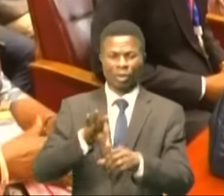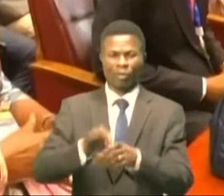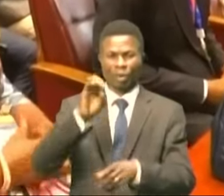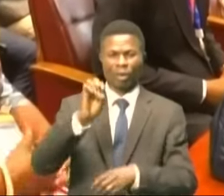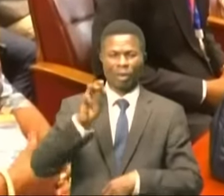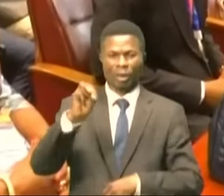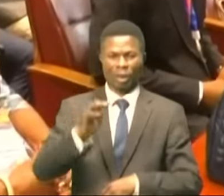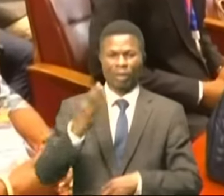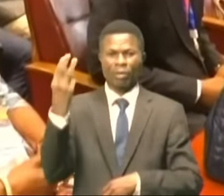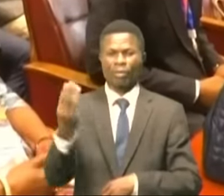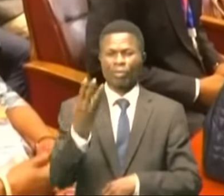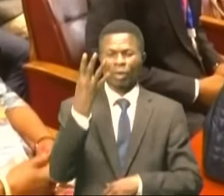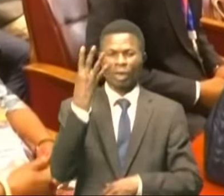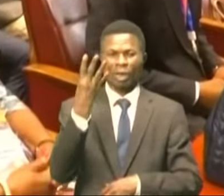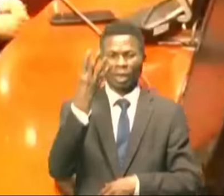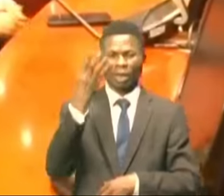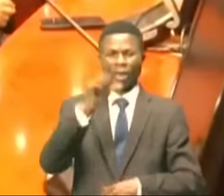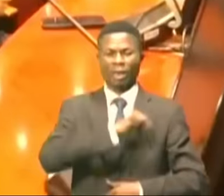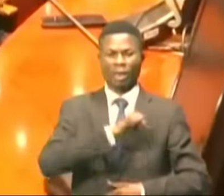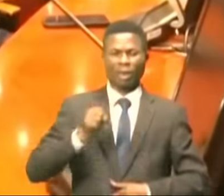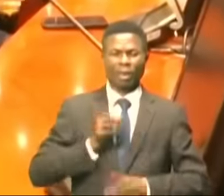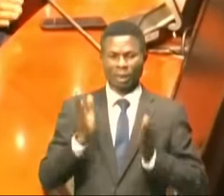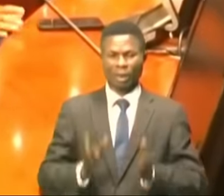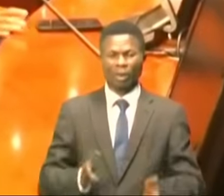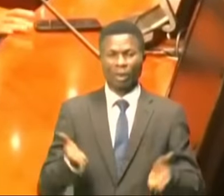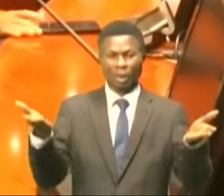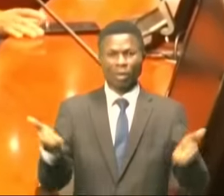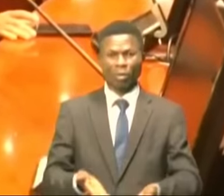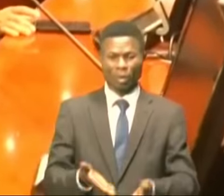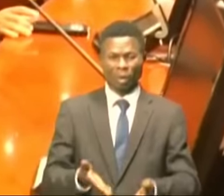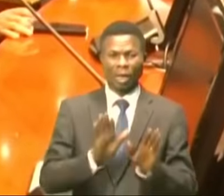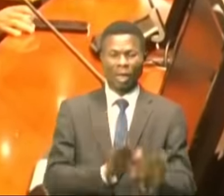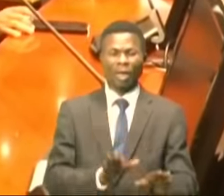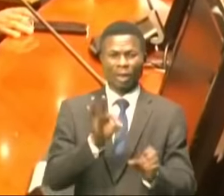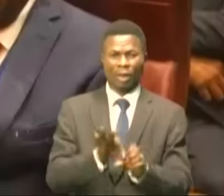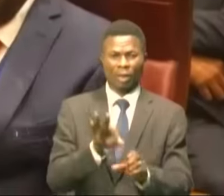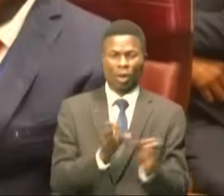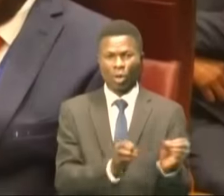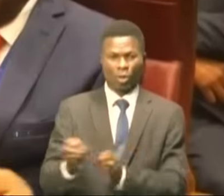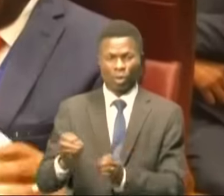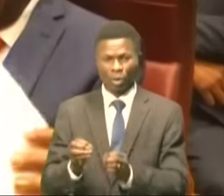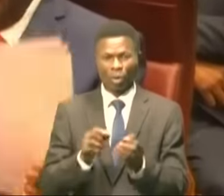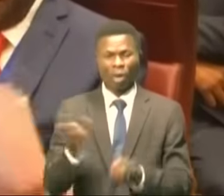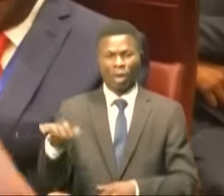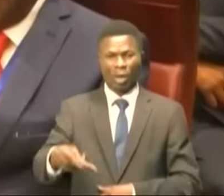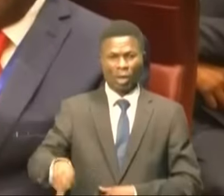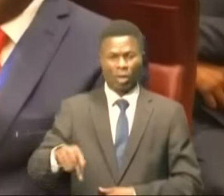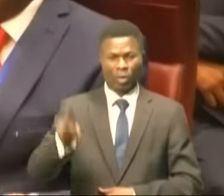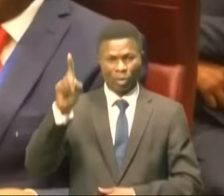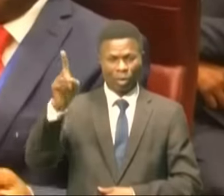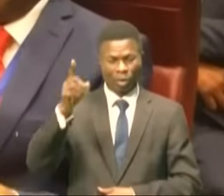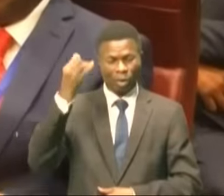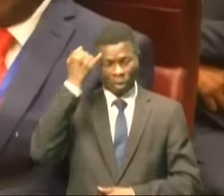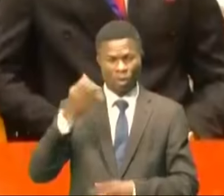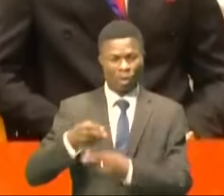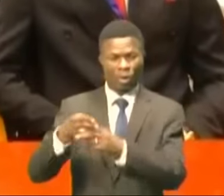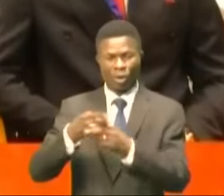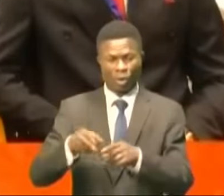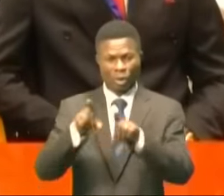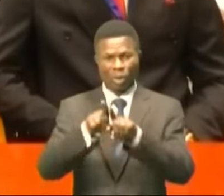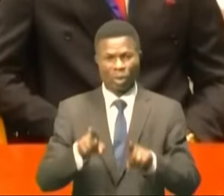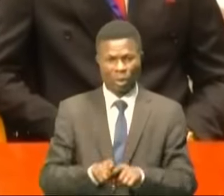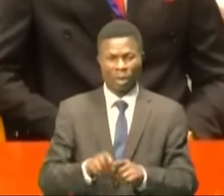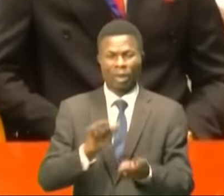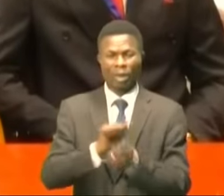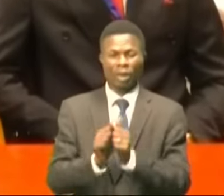24 sénateurs manquent à l'appel. En attendant les élections qui seront organisées dans les provinces en proie à l'insécurité, mais aussi dans